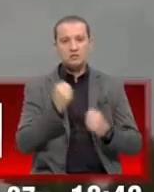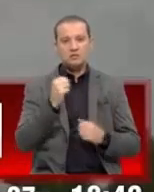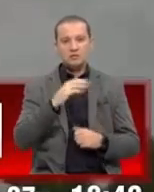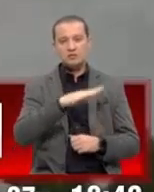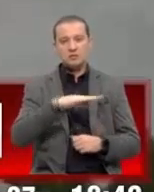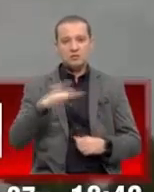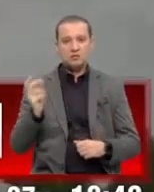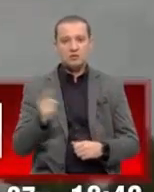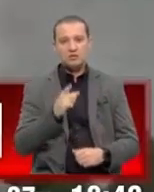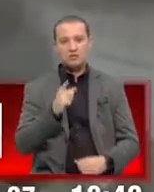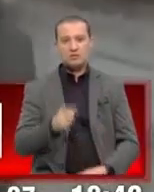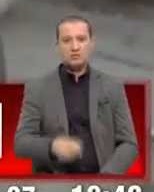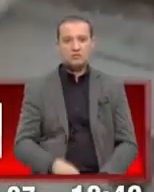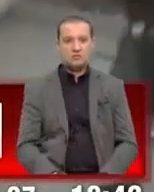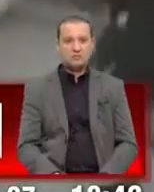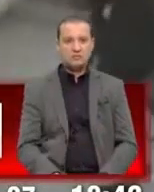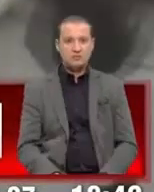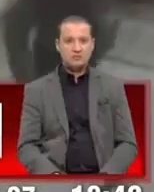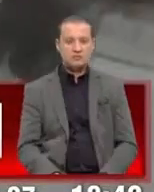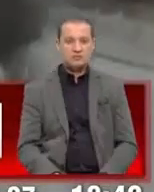manevra yapıp kaçtı.